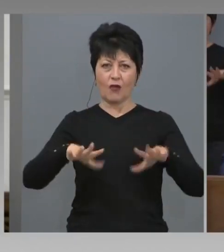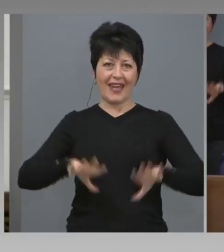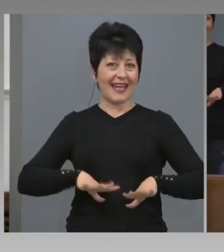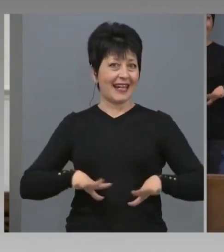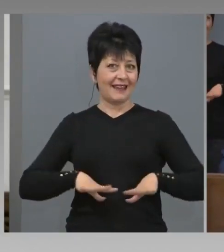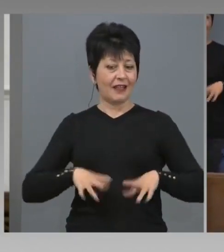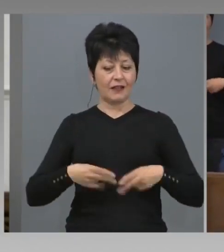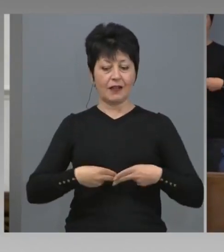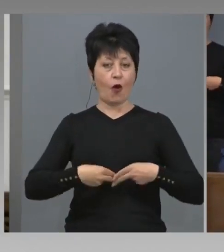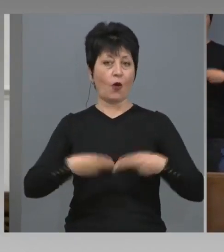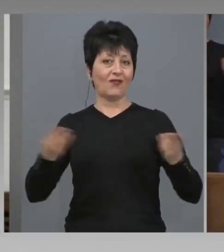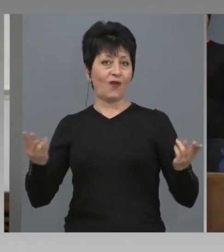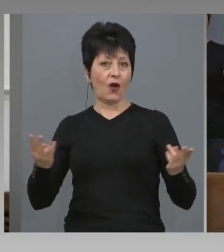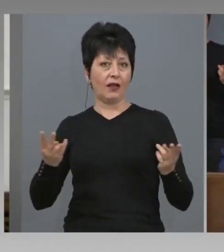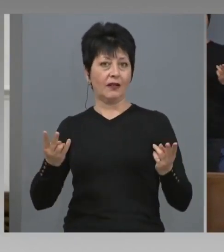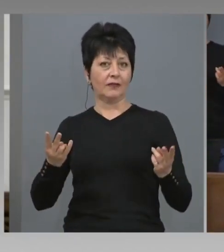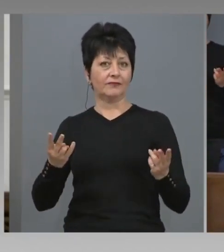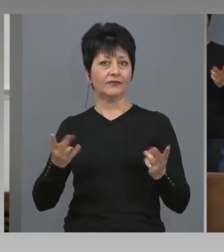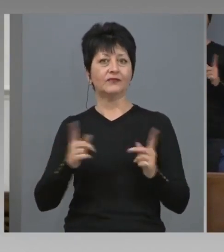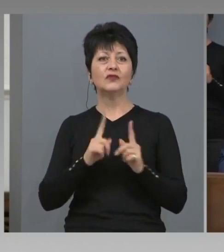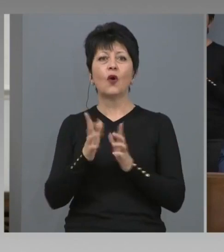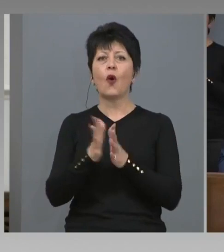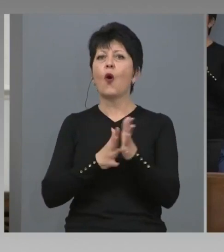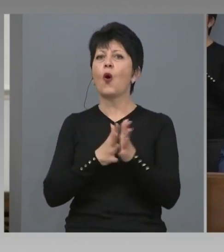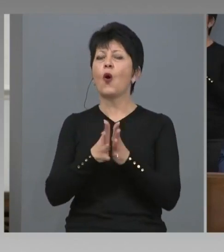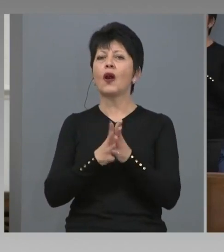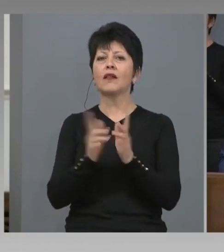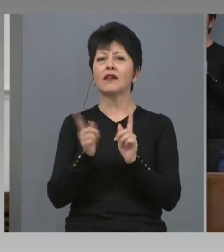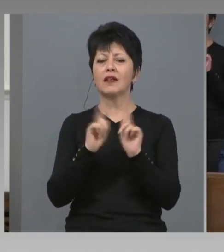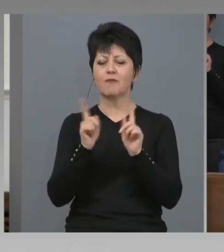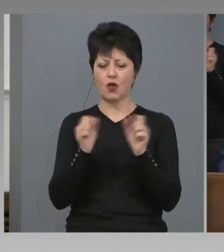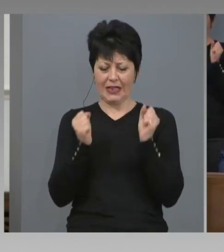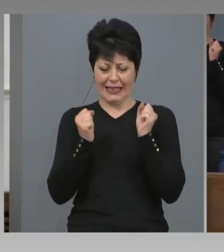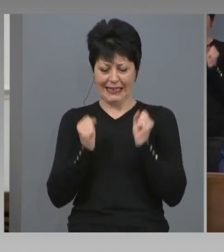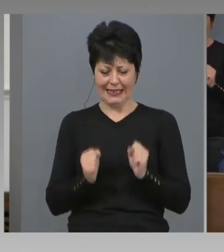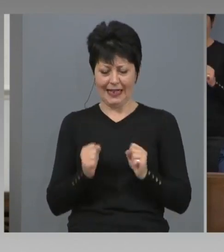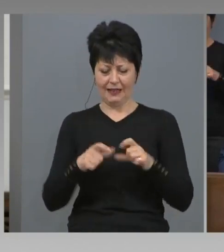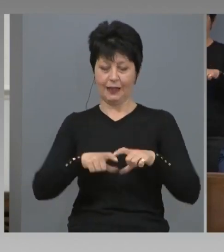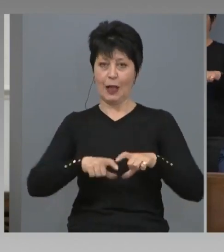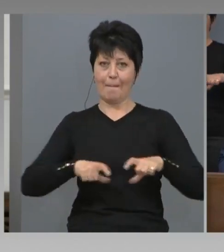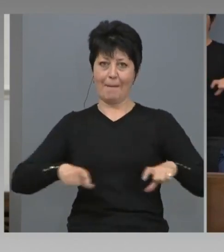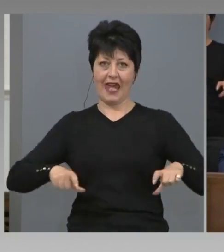Само, че хората не могат да седнат там на пейките. Или не могат...